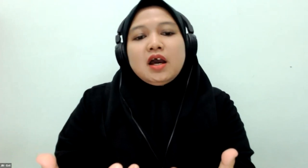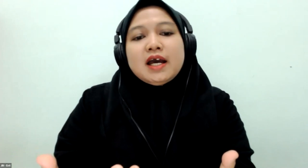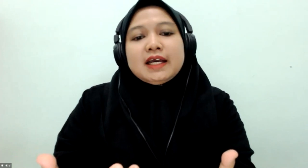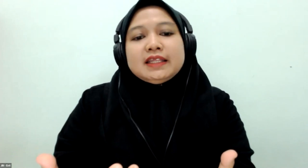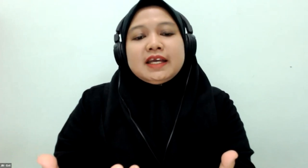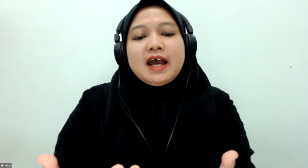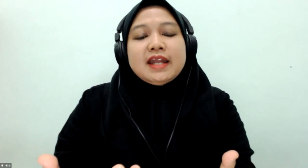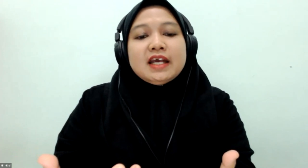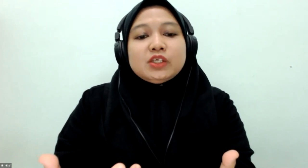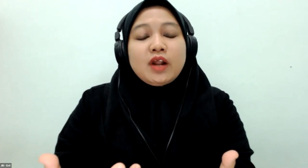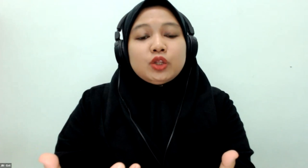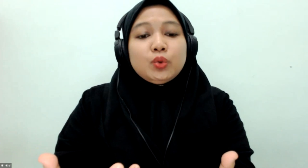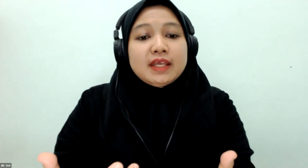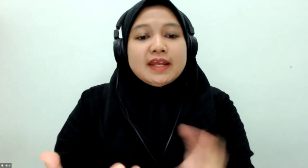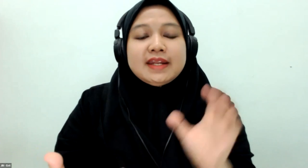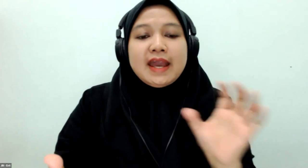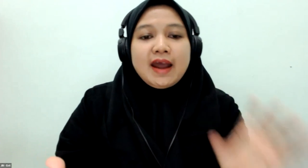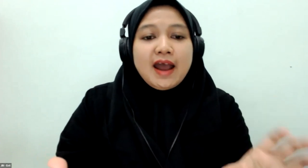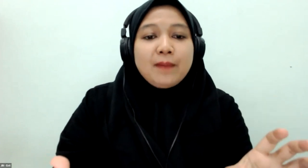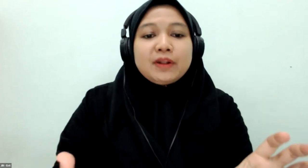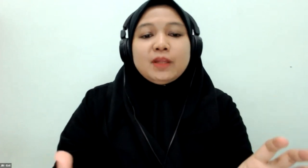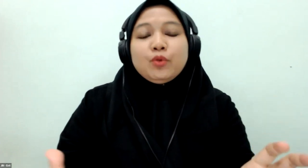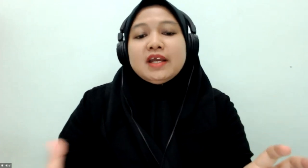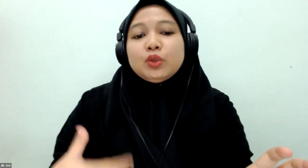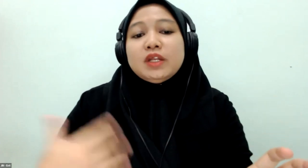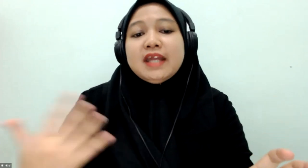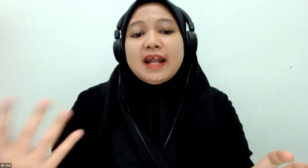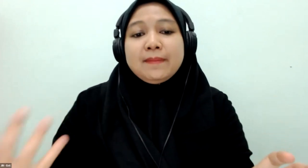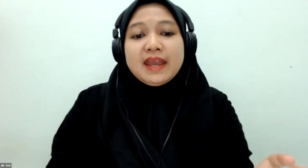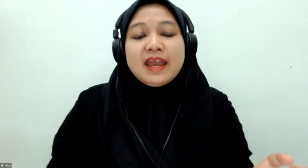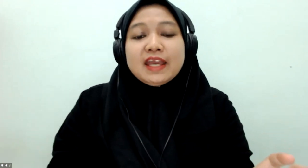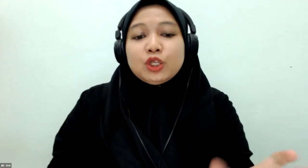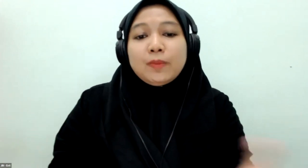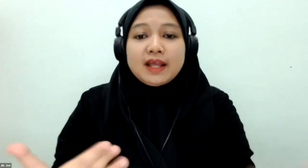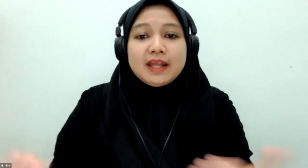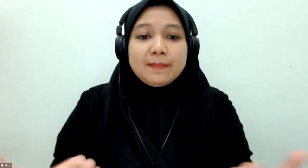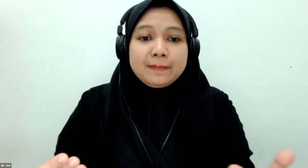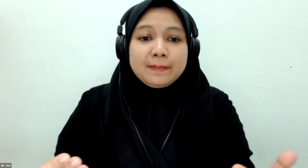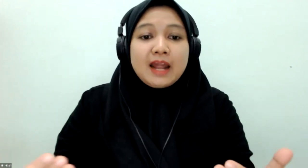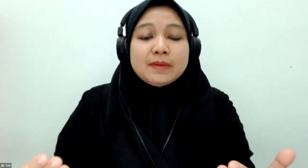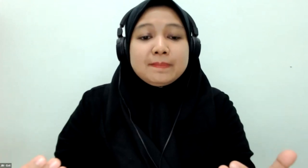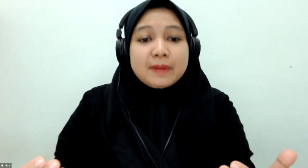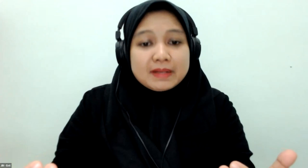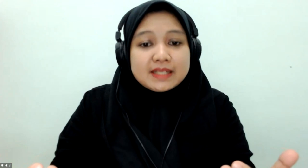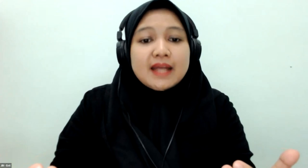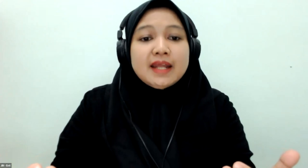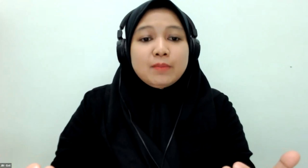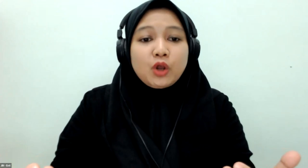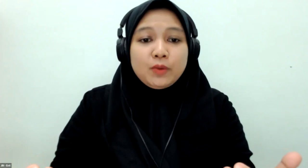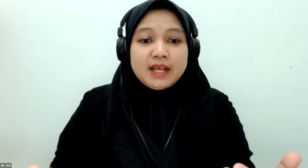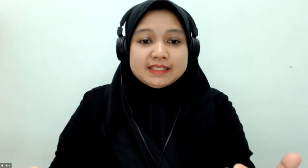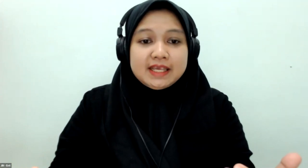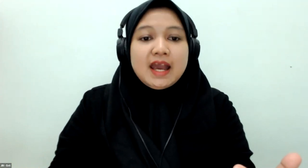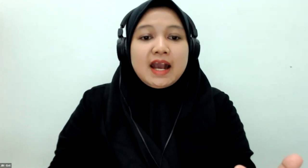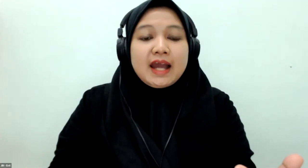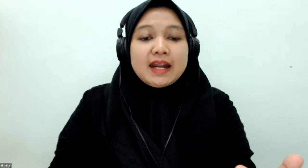artinya Ketika ada seorang to be dari daerah a bertemu dengan tuli daerah B itu mereka tidak mengalami permasalahan